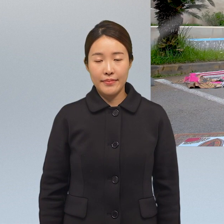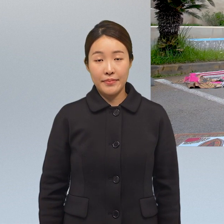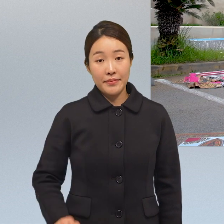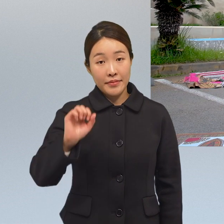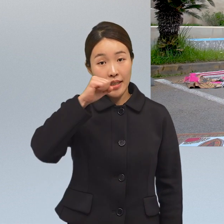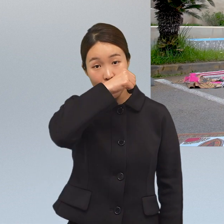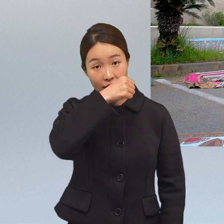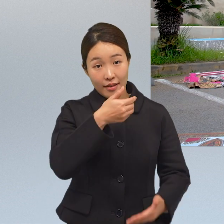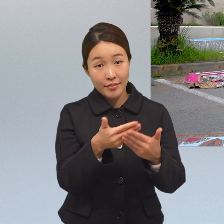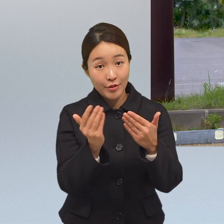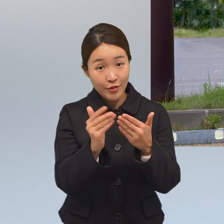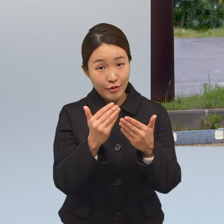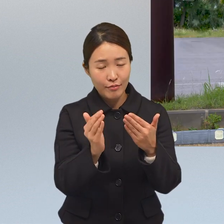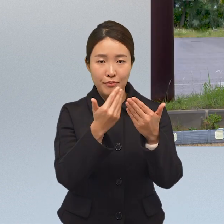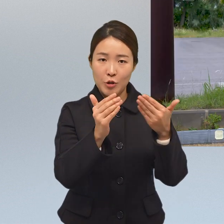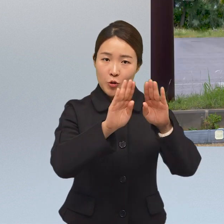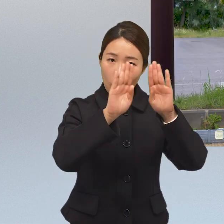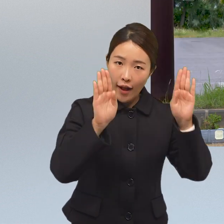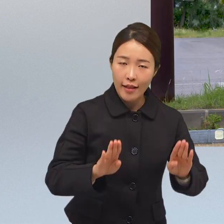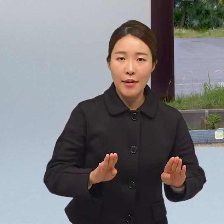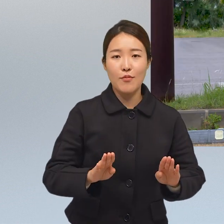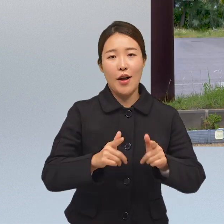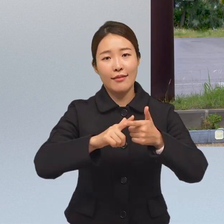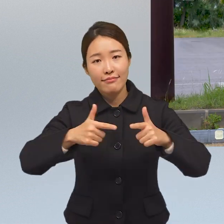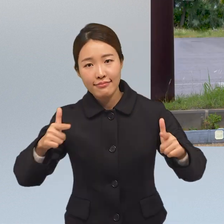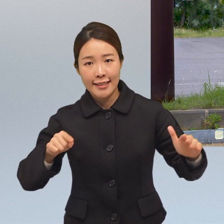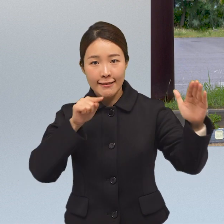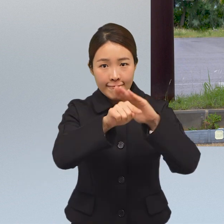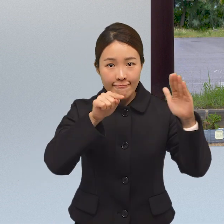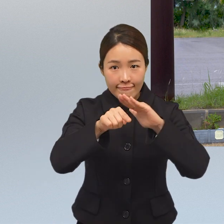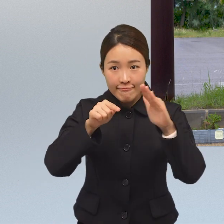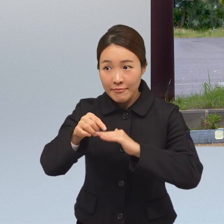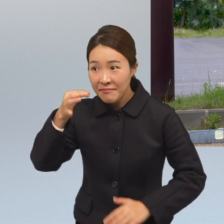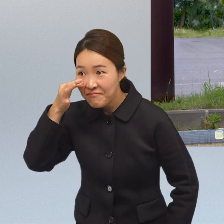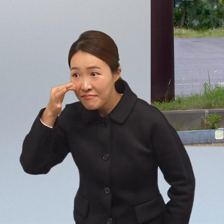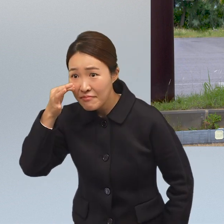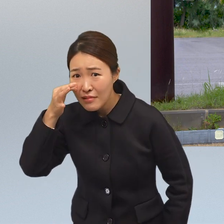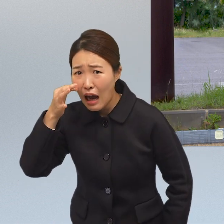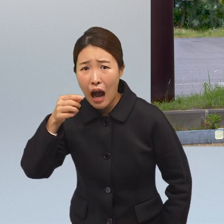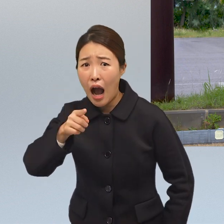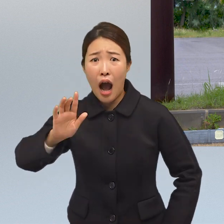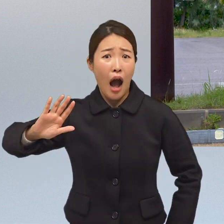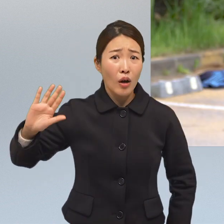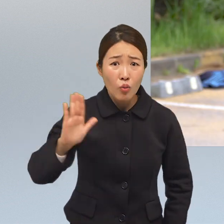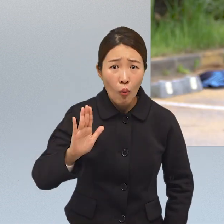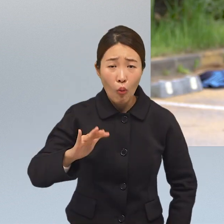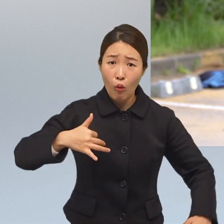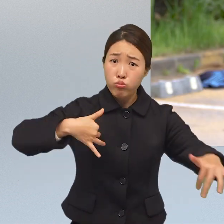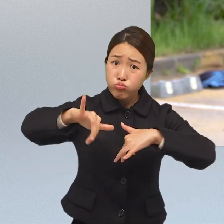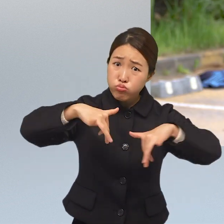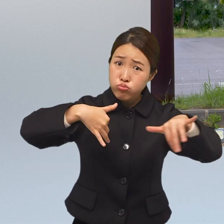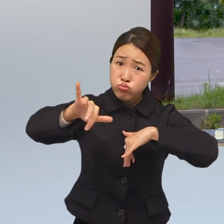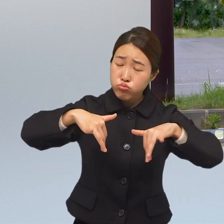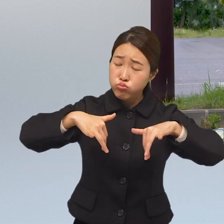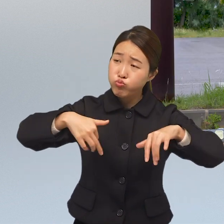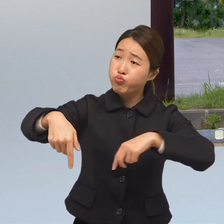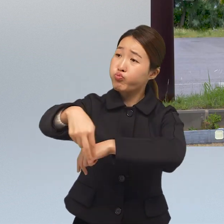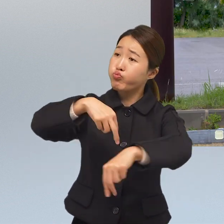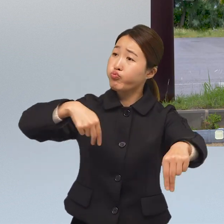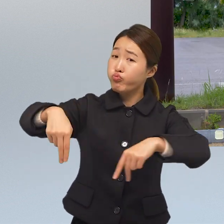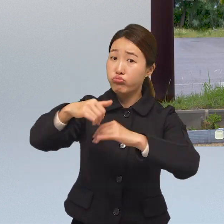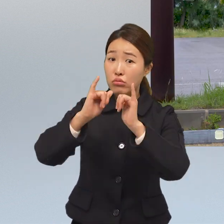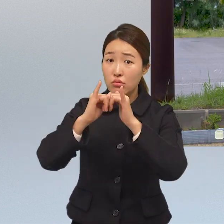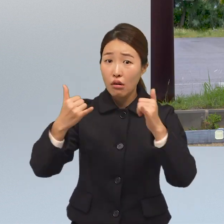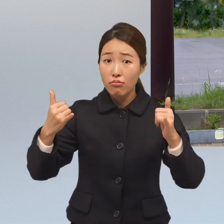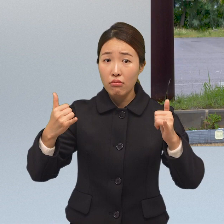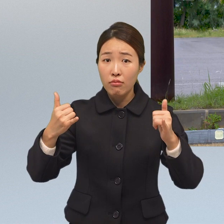아프리카 미술이 뭔가 막 미술관이나 박물관에 안에 들어가서만 볼 수 있는 게 아니라 그냥 길거리를